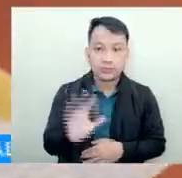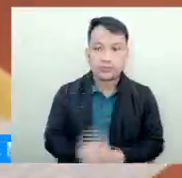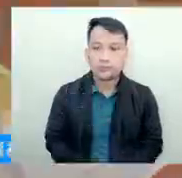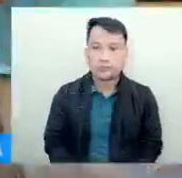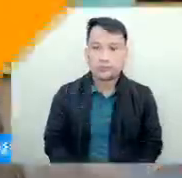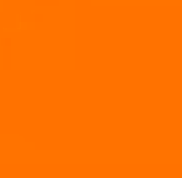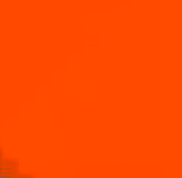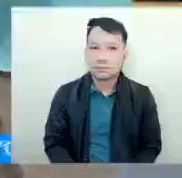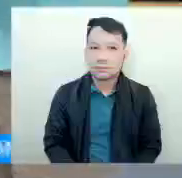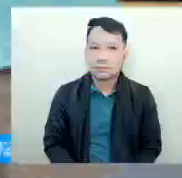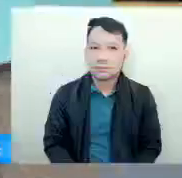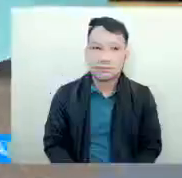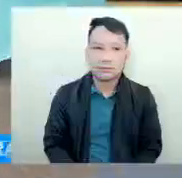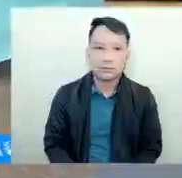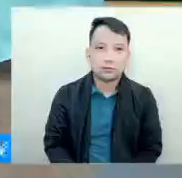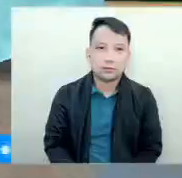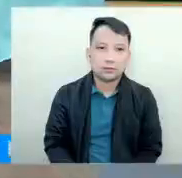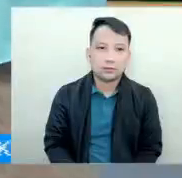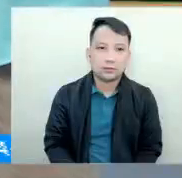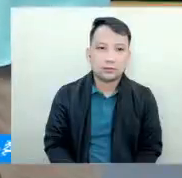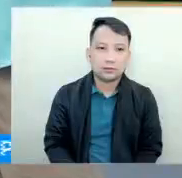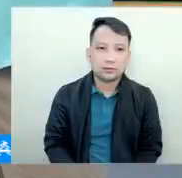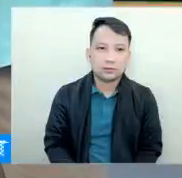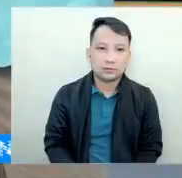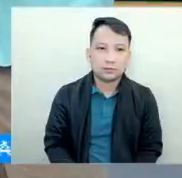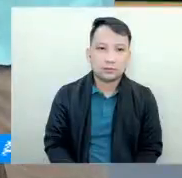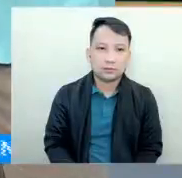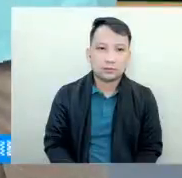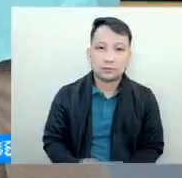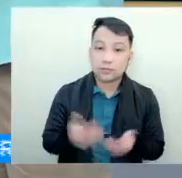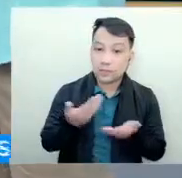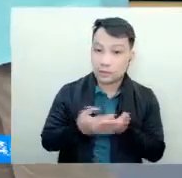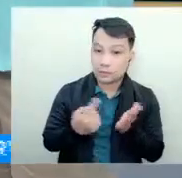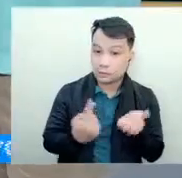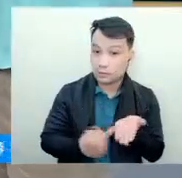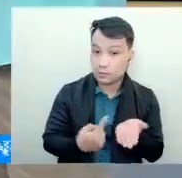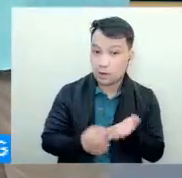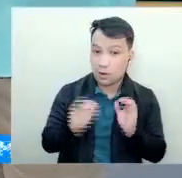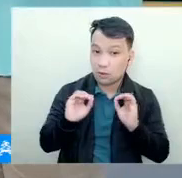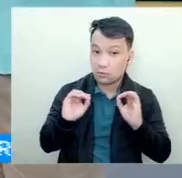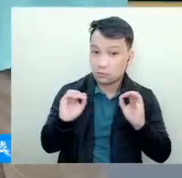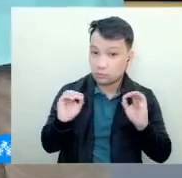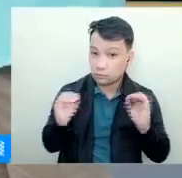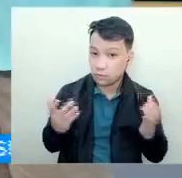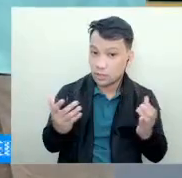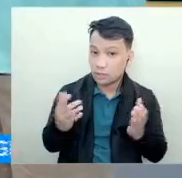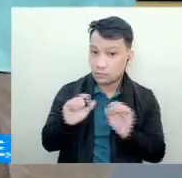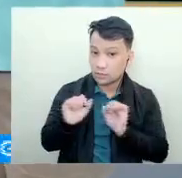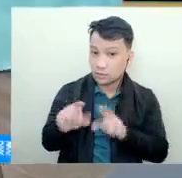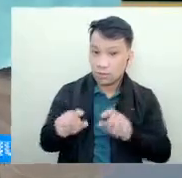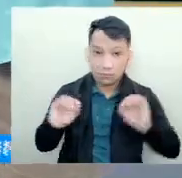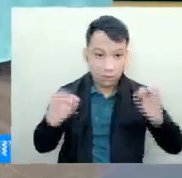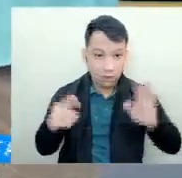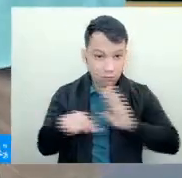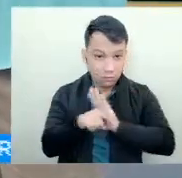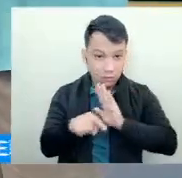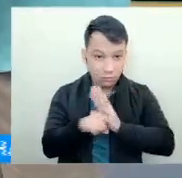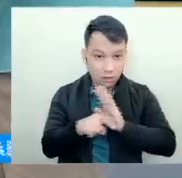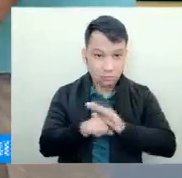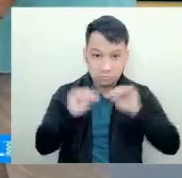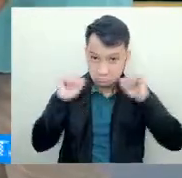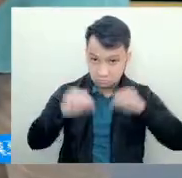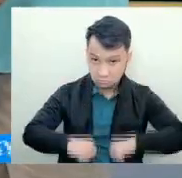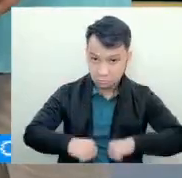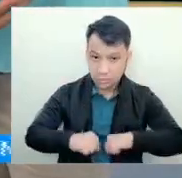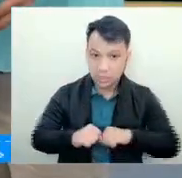5. Magpapalala natin sa mga kapatid natin na wala talagang vaccine slots for sale. Oh. Bawal ito, maaari kang makulong. Correct.